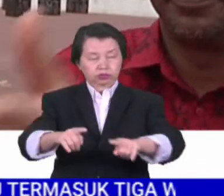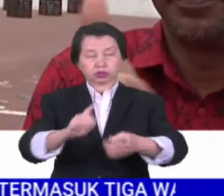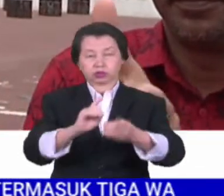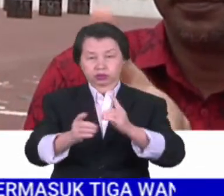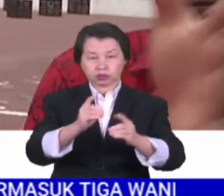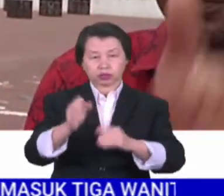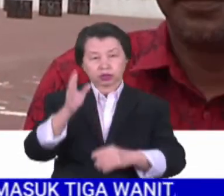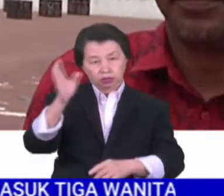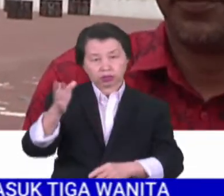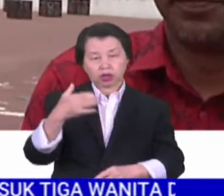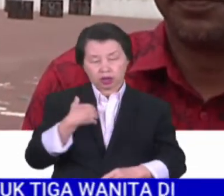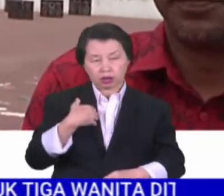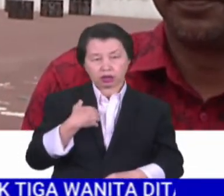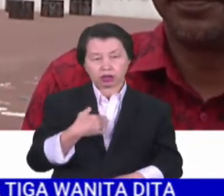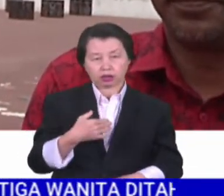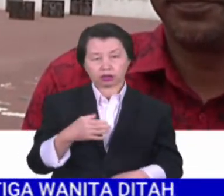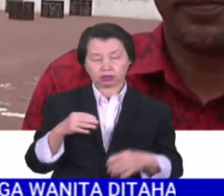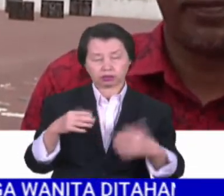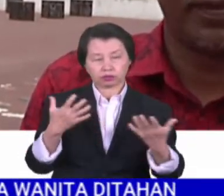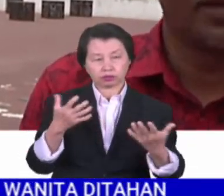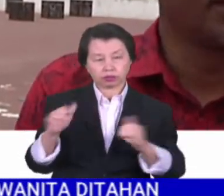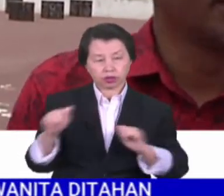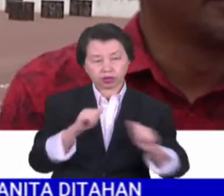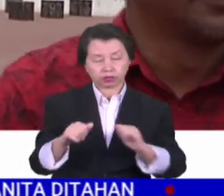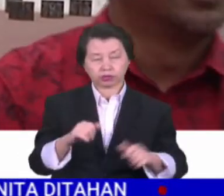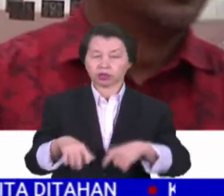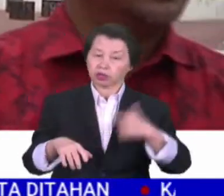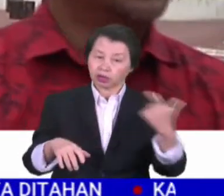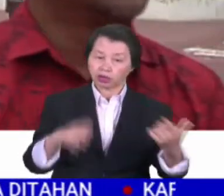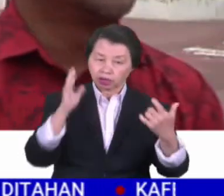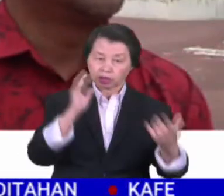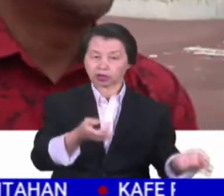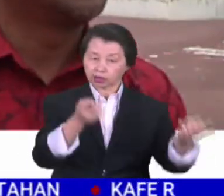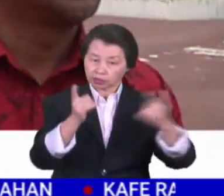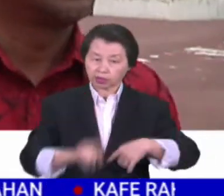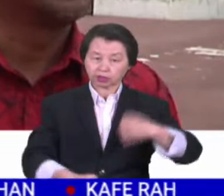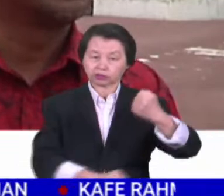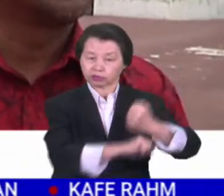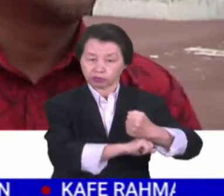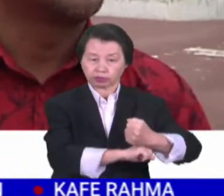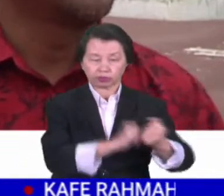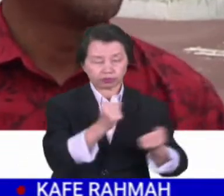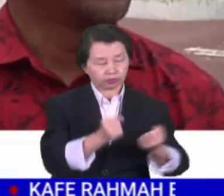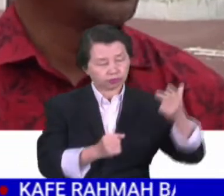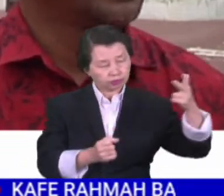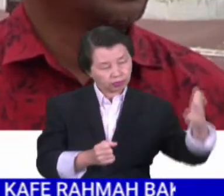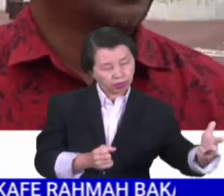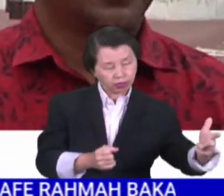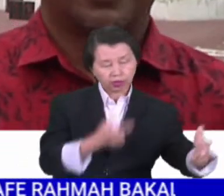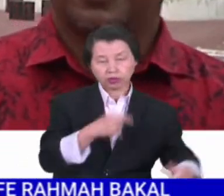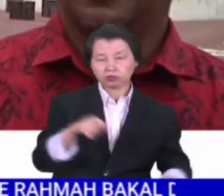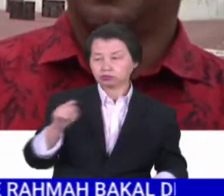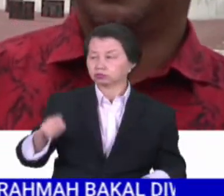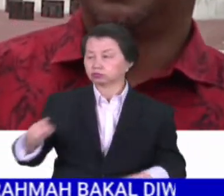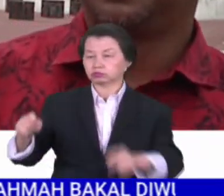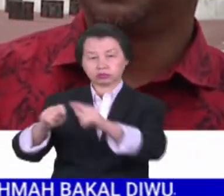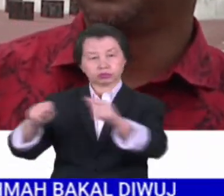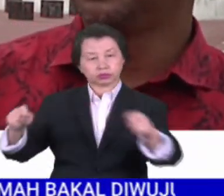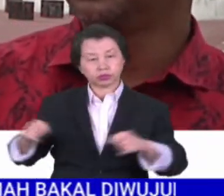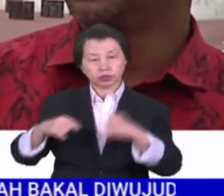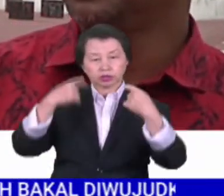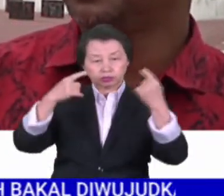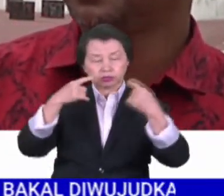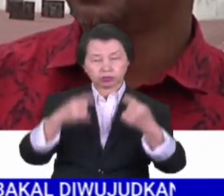akan lebih ada lagi aktiviti-aktiviti lain yang akan support laman MBPJ ini sebagai sebuah laman yang